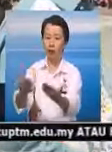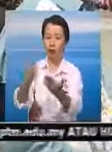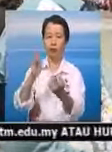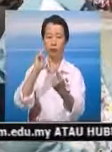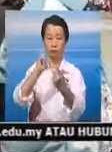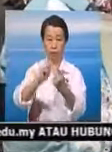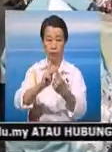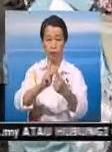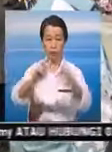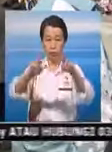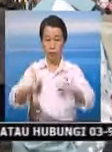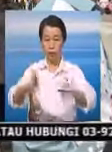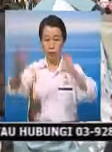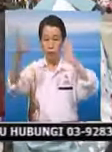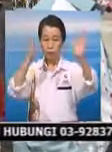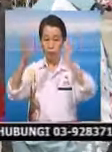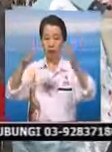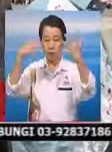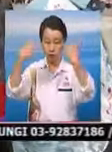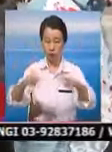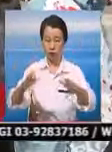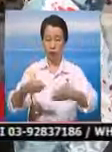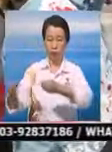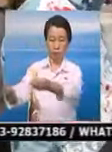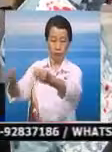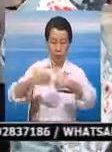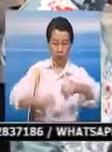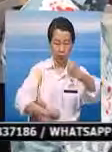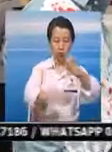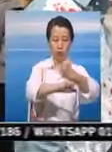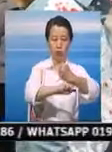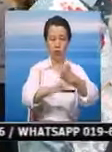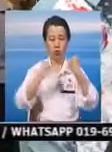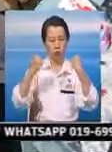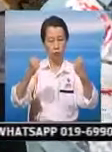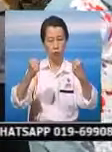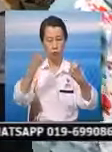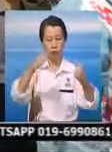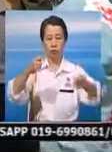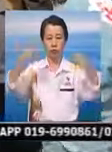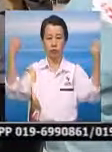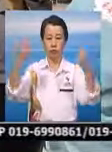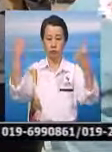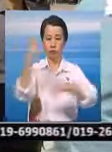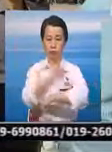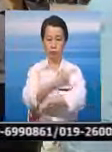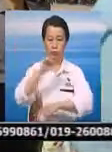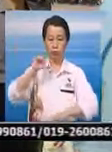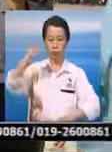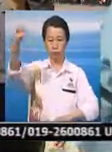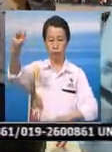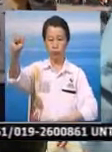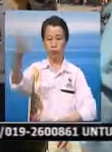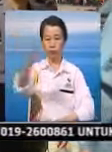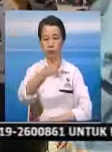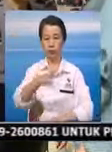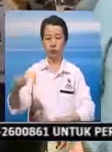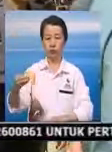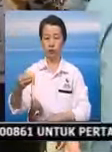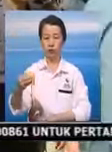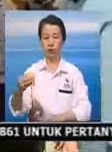Malaysia yang telah memberikan sokongan yang kuat dan padu dalam meraihkan Hari Kebangsaan, dan